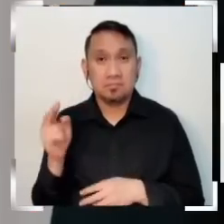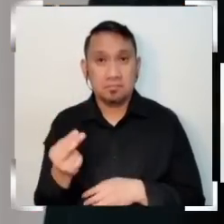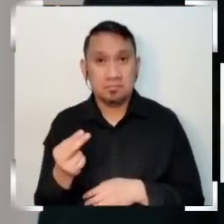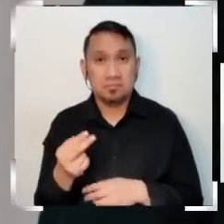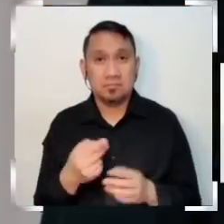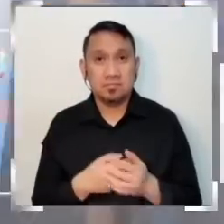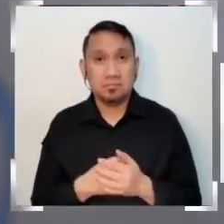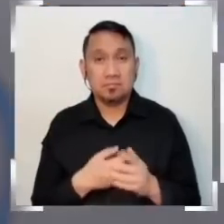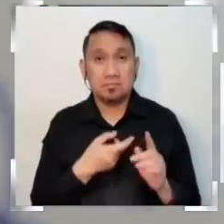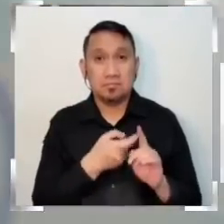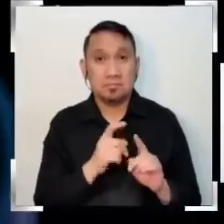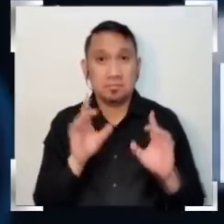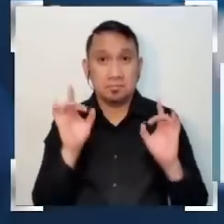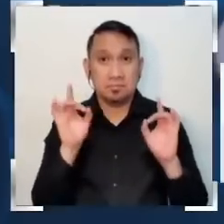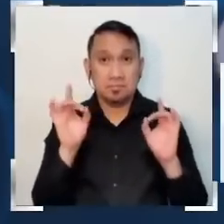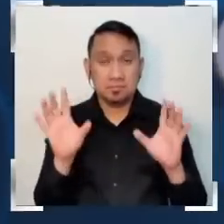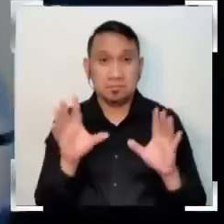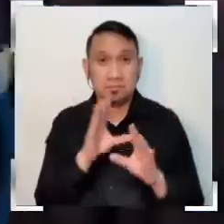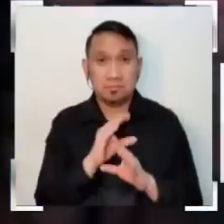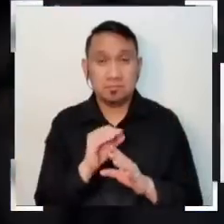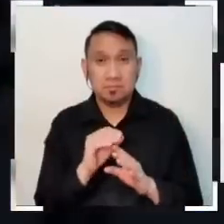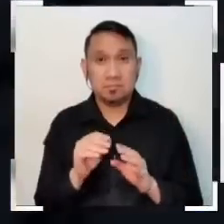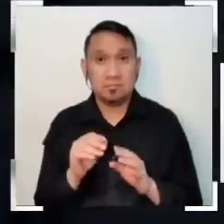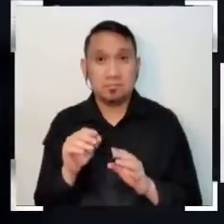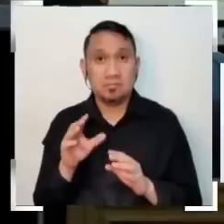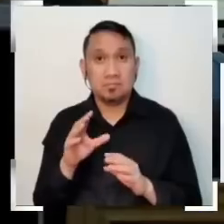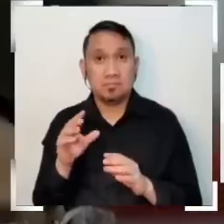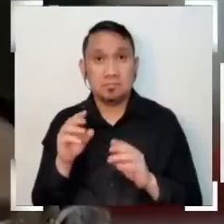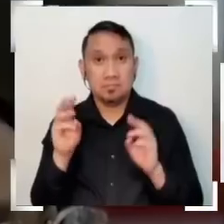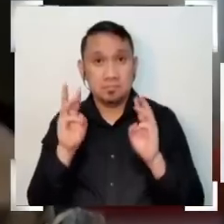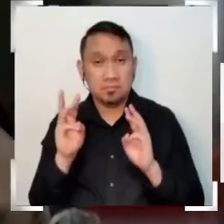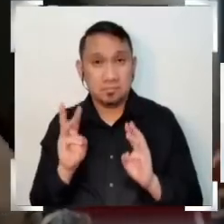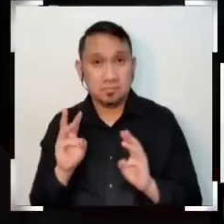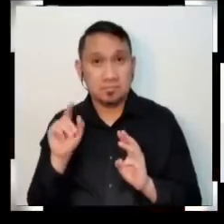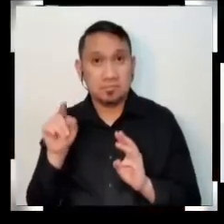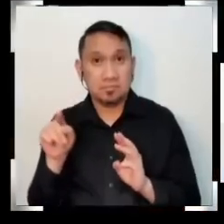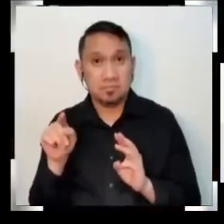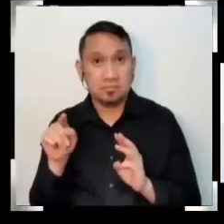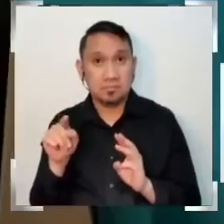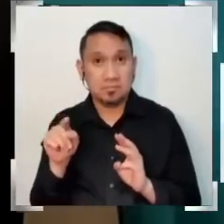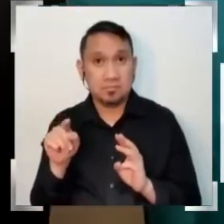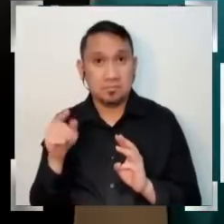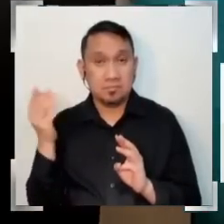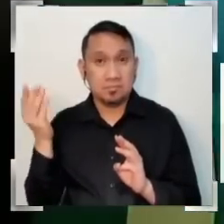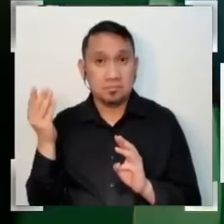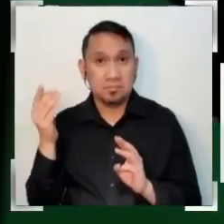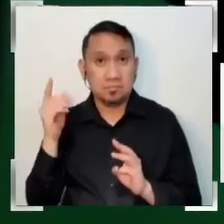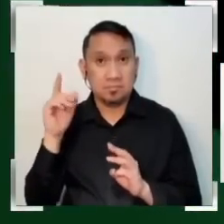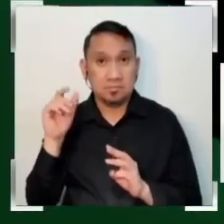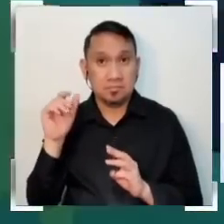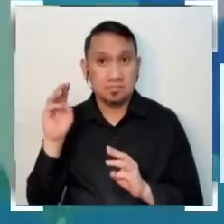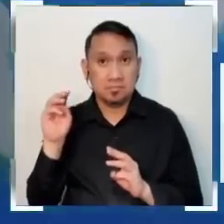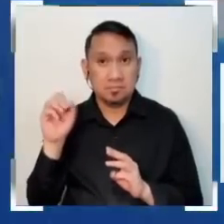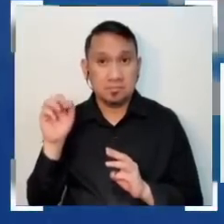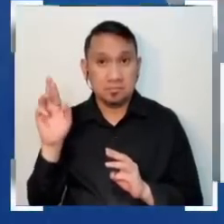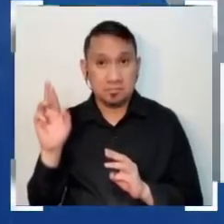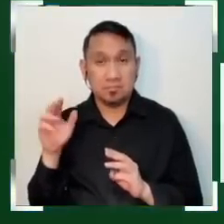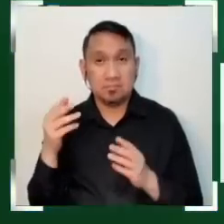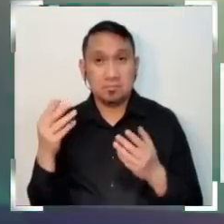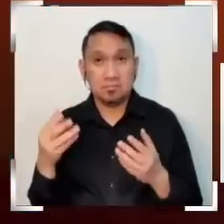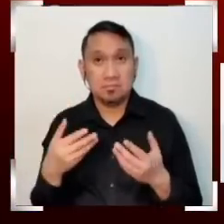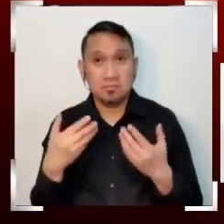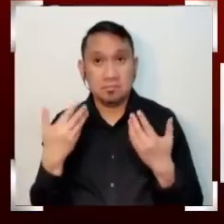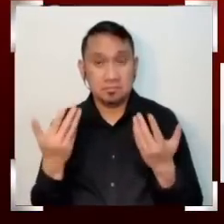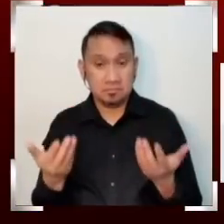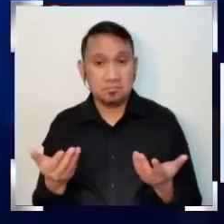sports at showbiz. Isa namang veteranong weather producer at dati ring weather presenter si Amor La Rosa, na maghahatid ng weather forecast para